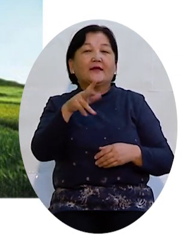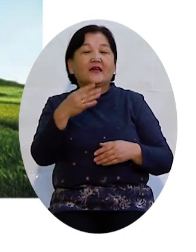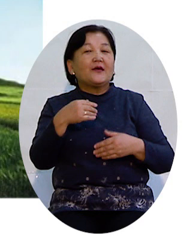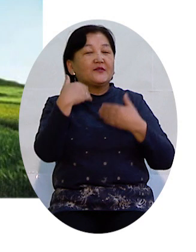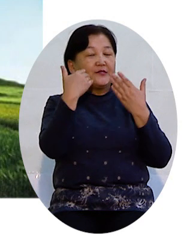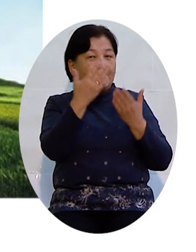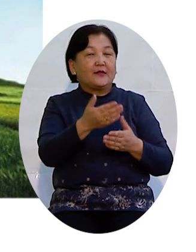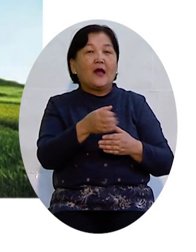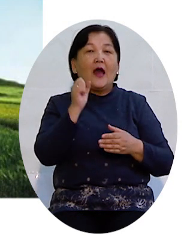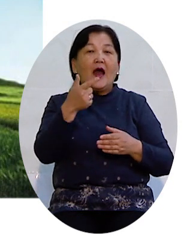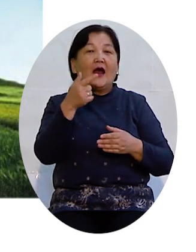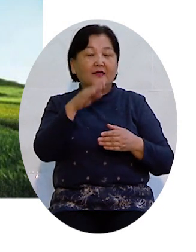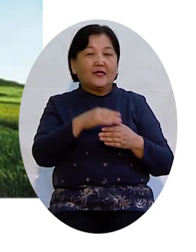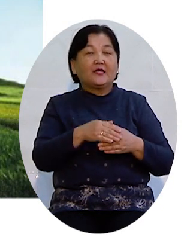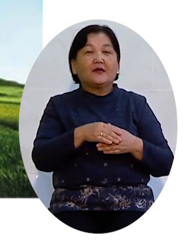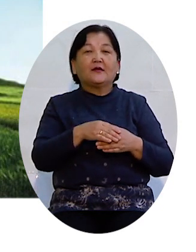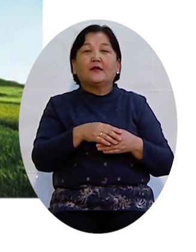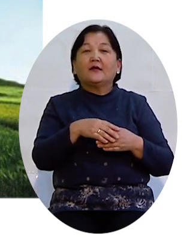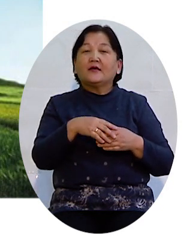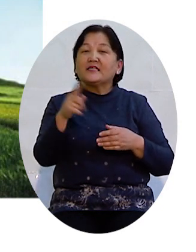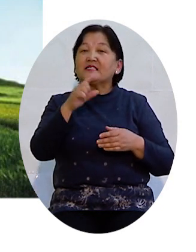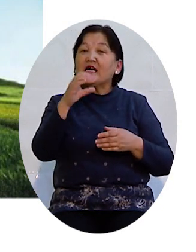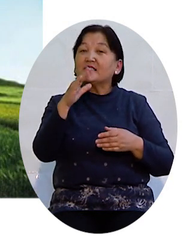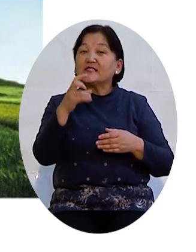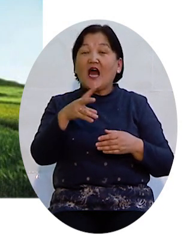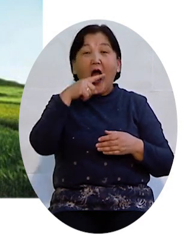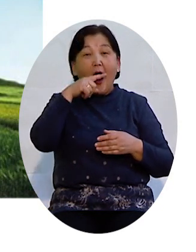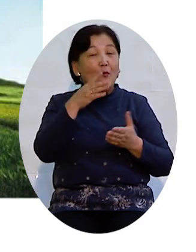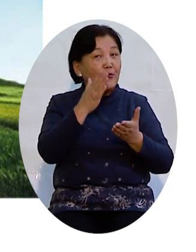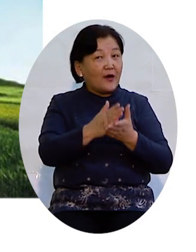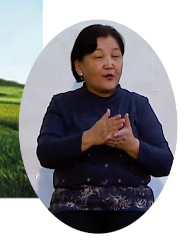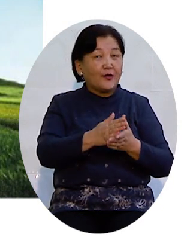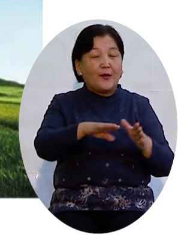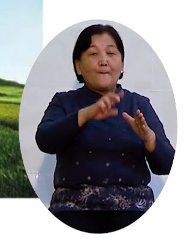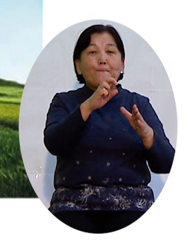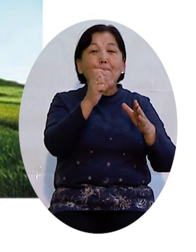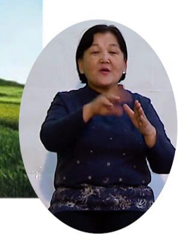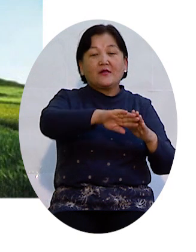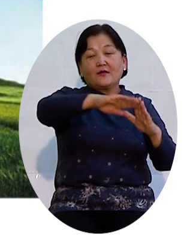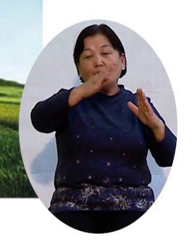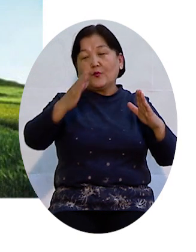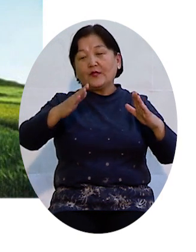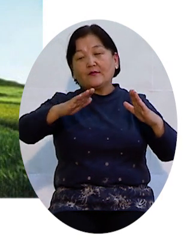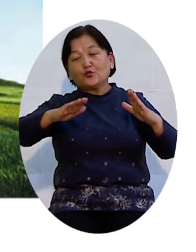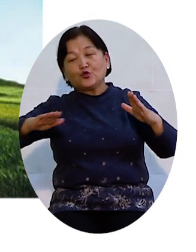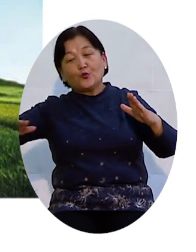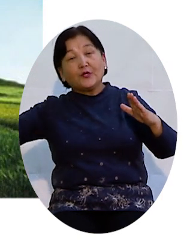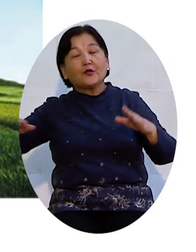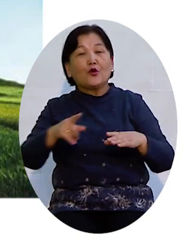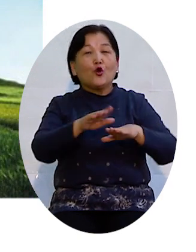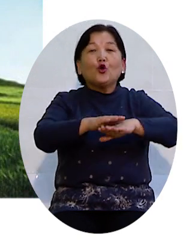агтлсан адуу бэл уулын хажуугийн шувтрах налуу газар